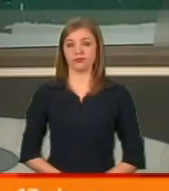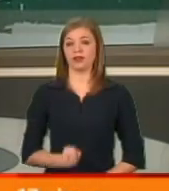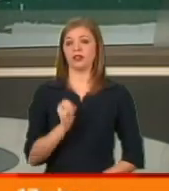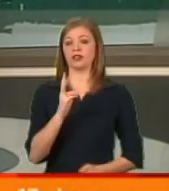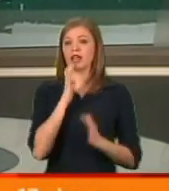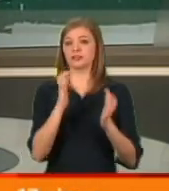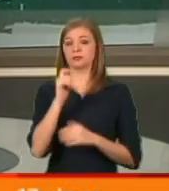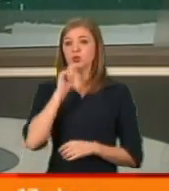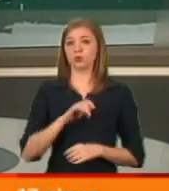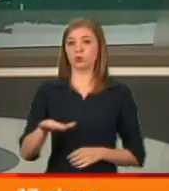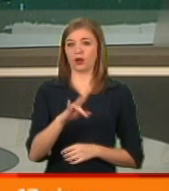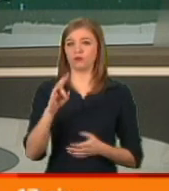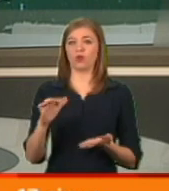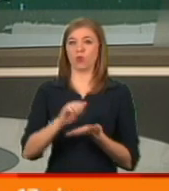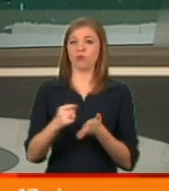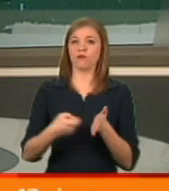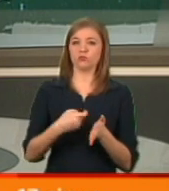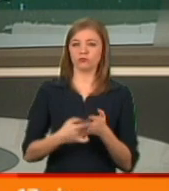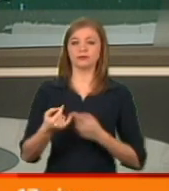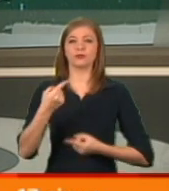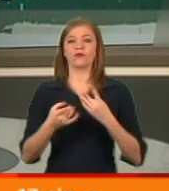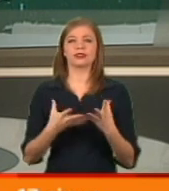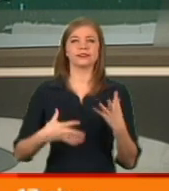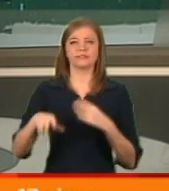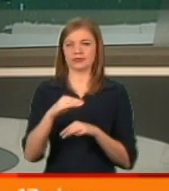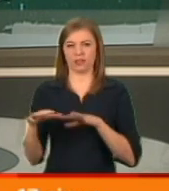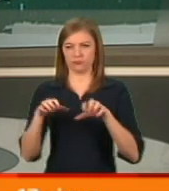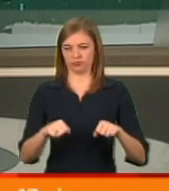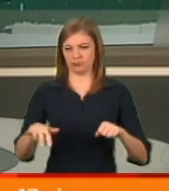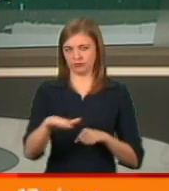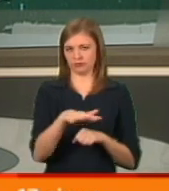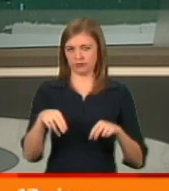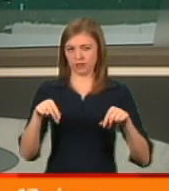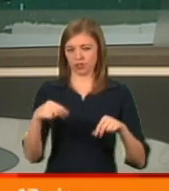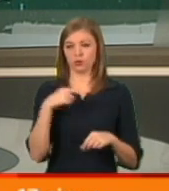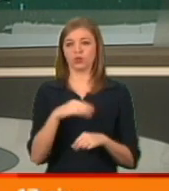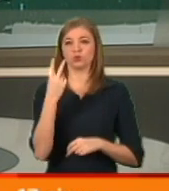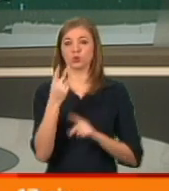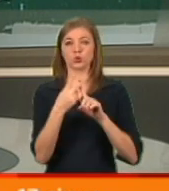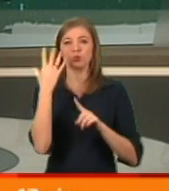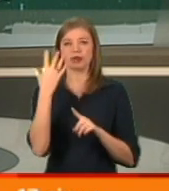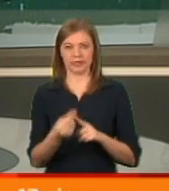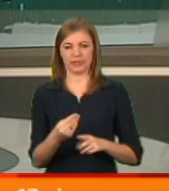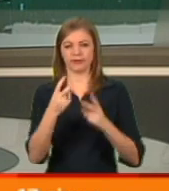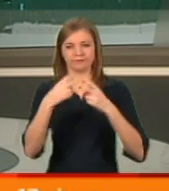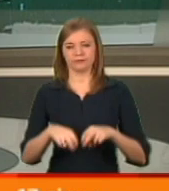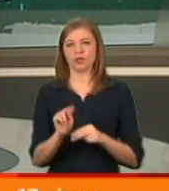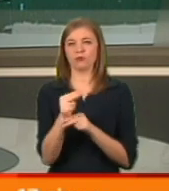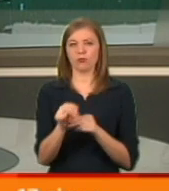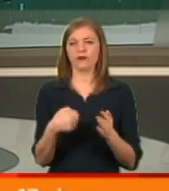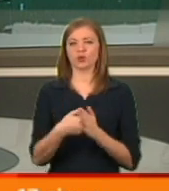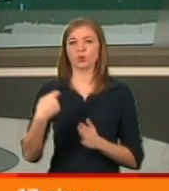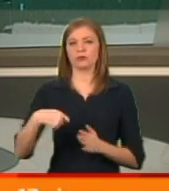Як зберегти Україну на окупованому Донбасі і повернути усі захоплені території? Депутати другий день поспіль розглядали поправки